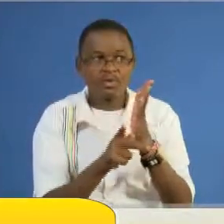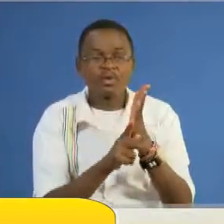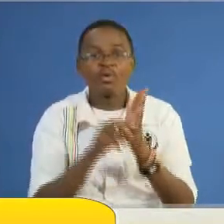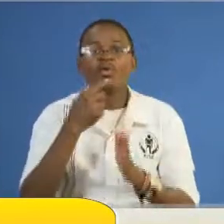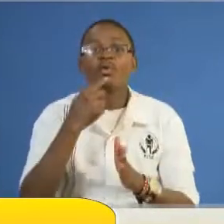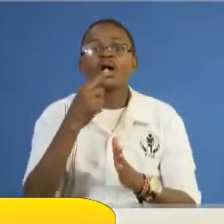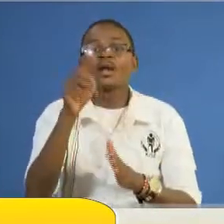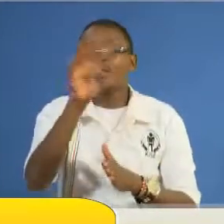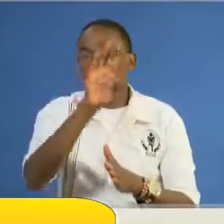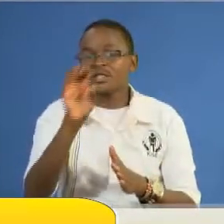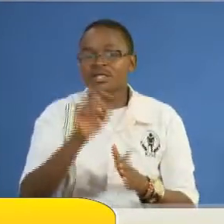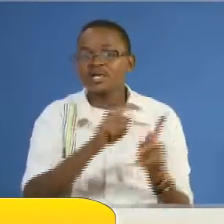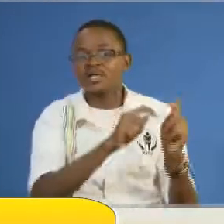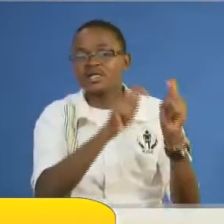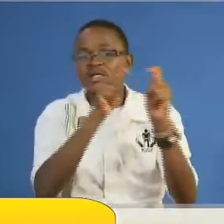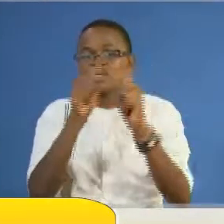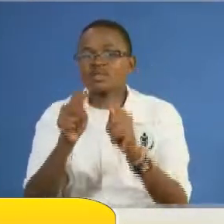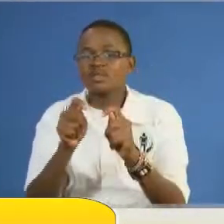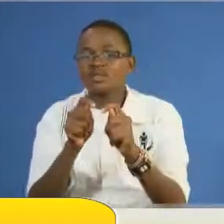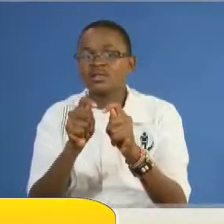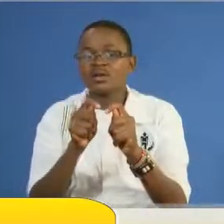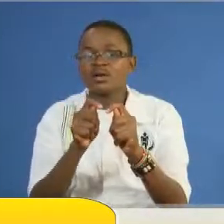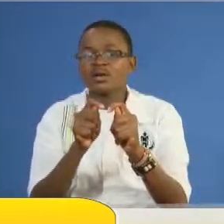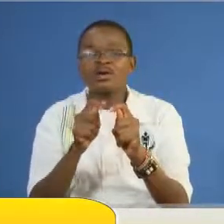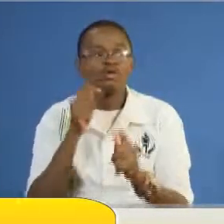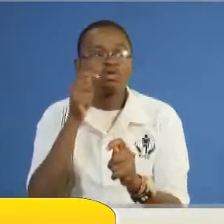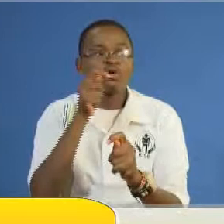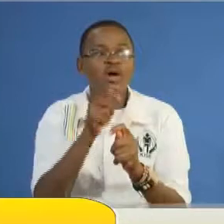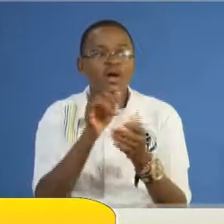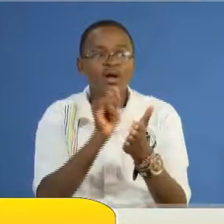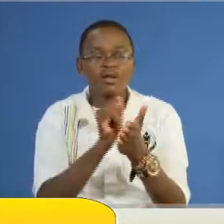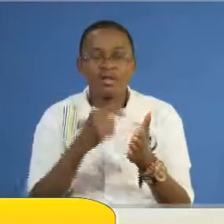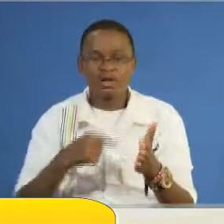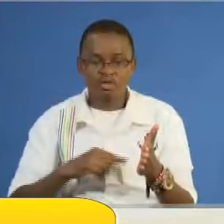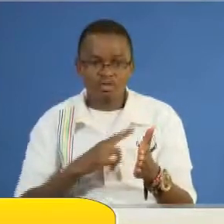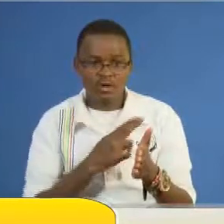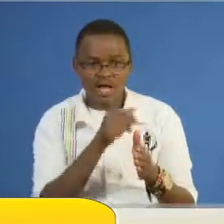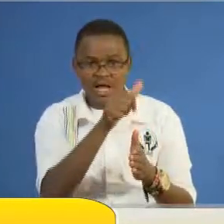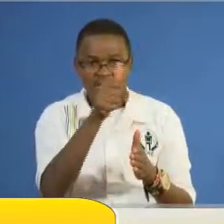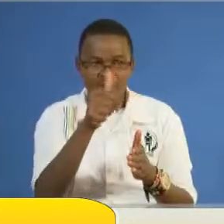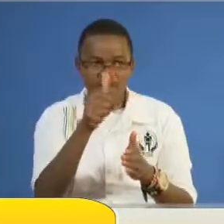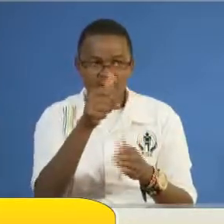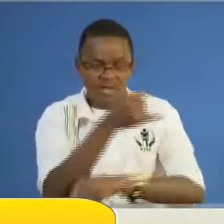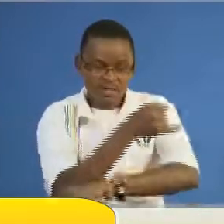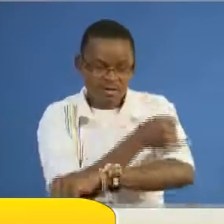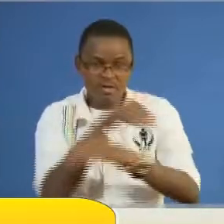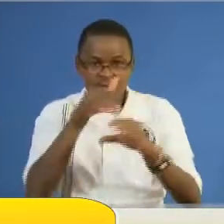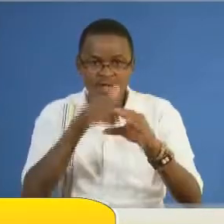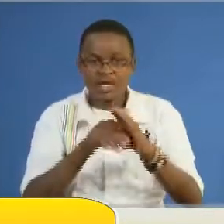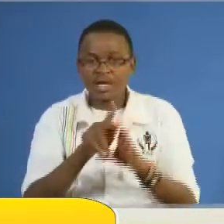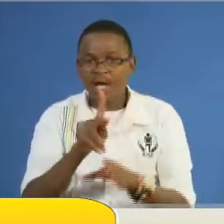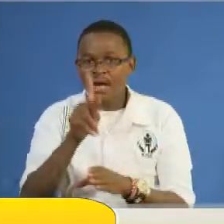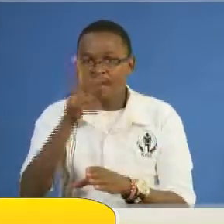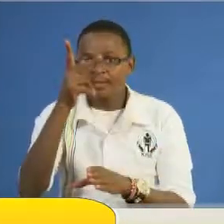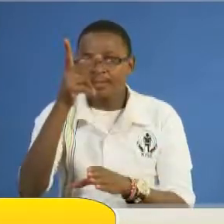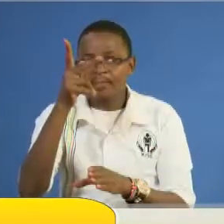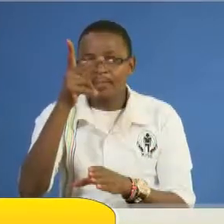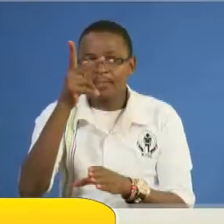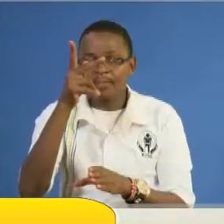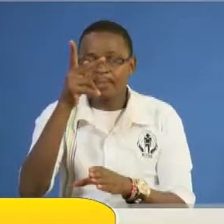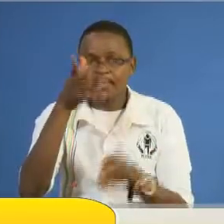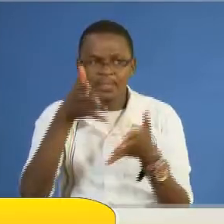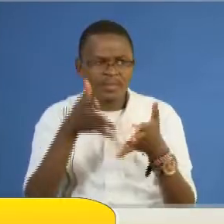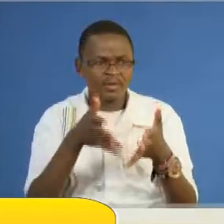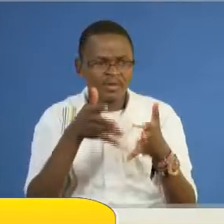100% transition remains a challenge to us like any other institution in Kenya. The